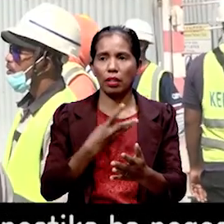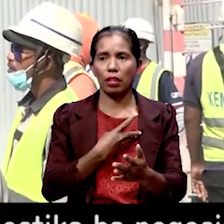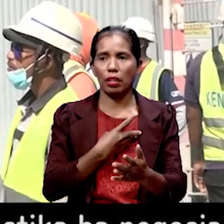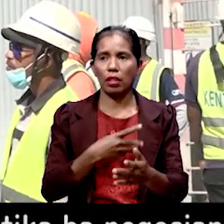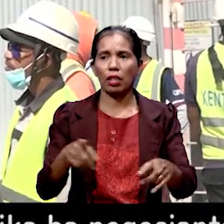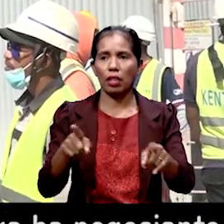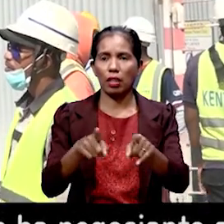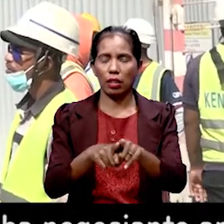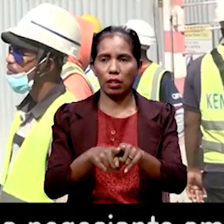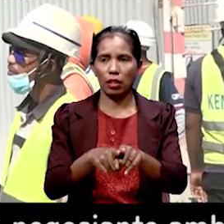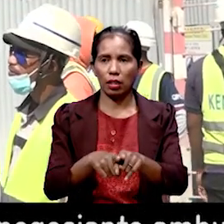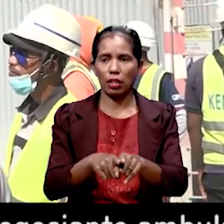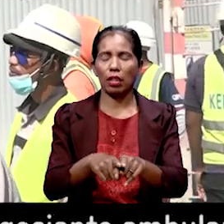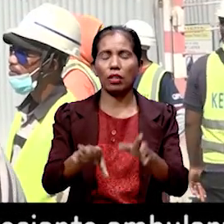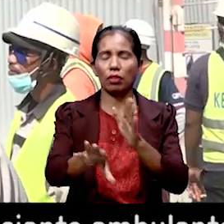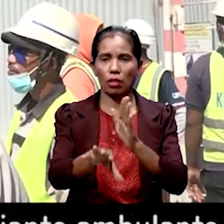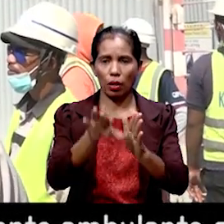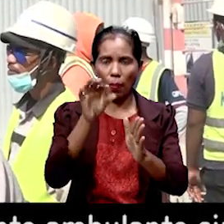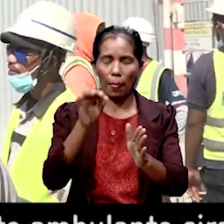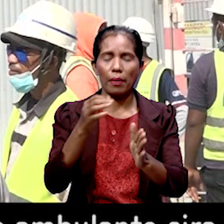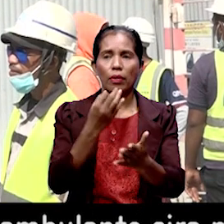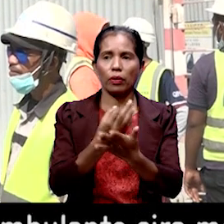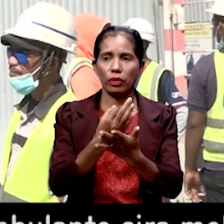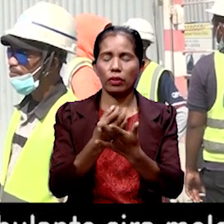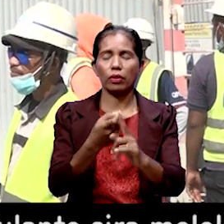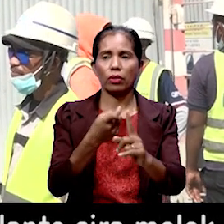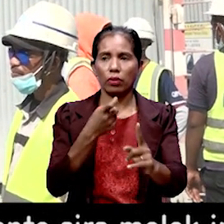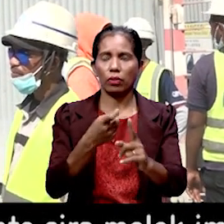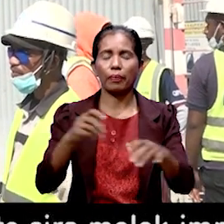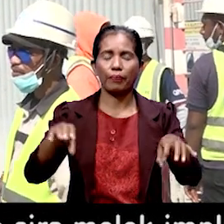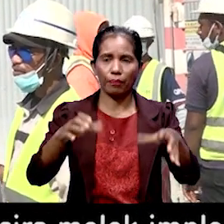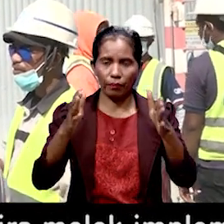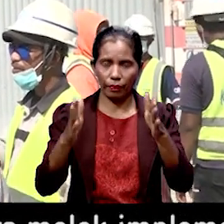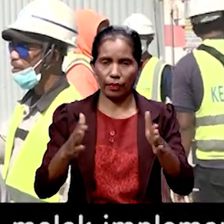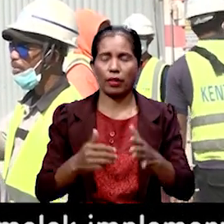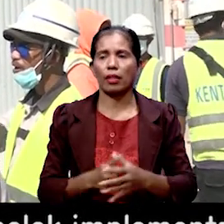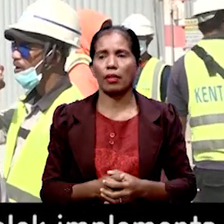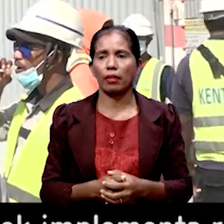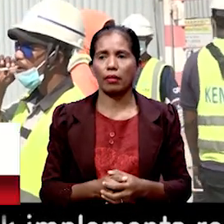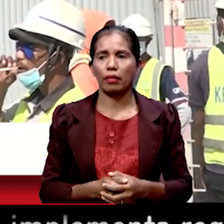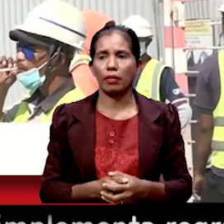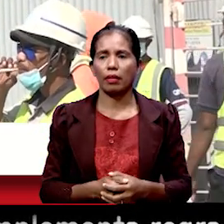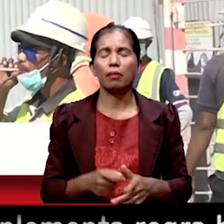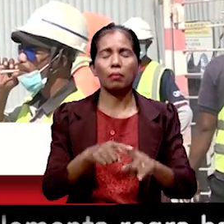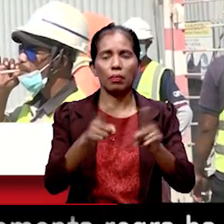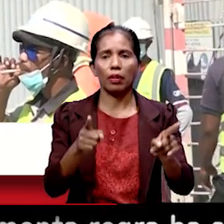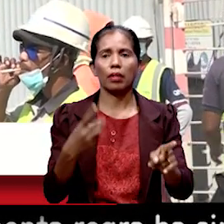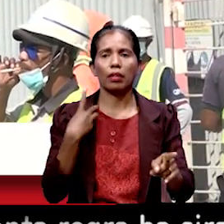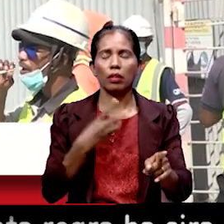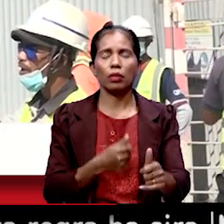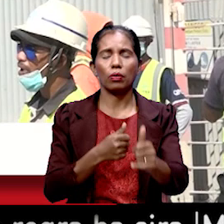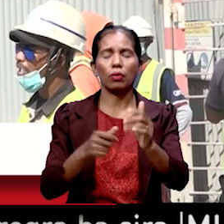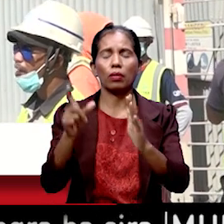hanesan temporariamente para atu hetan benefício itu husi empregador. Ne han sistem temporari rit mebe ita bazia ba